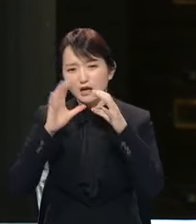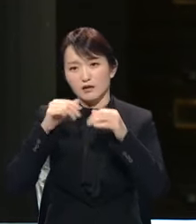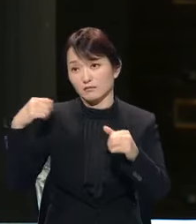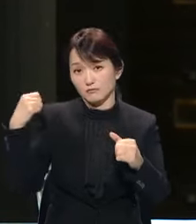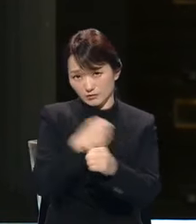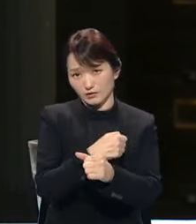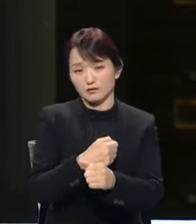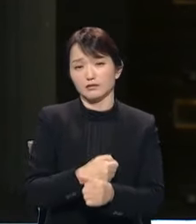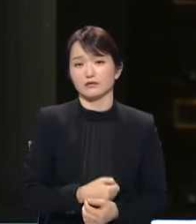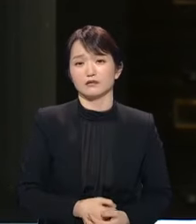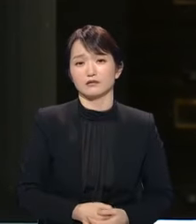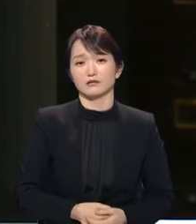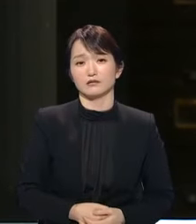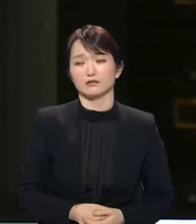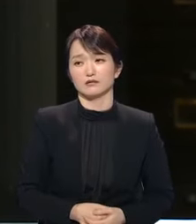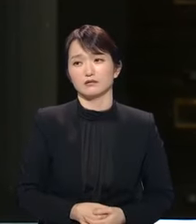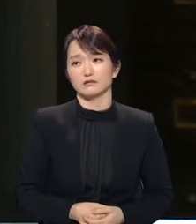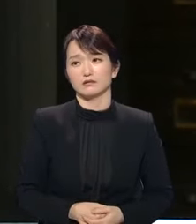라는 얘기입니다.